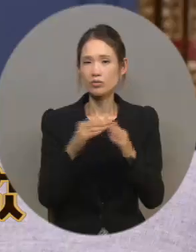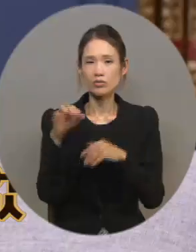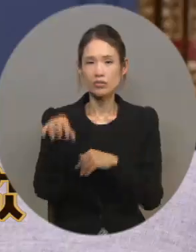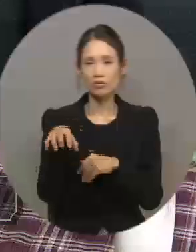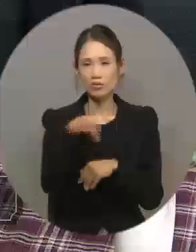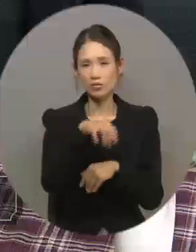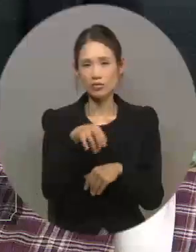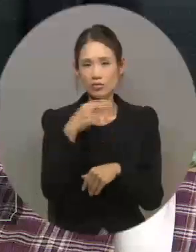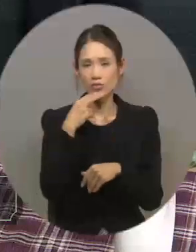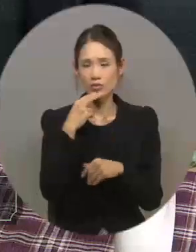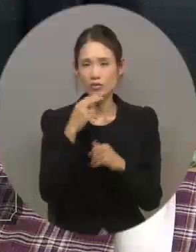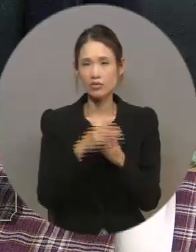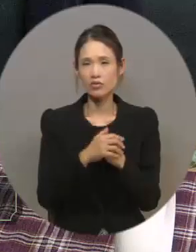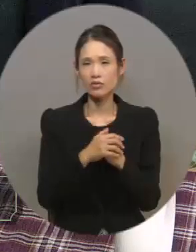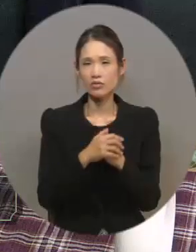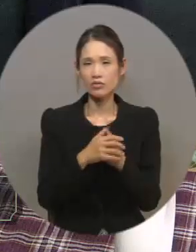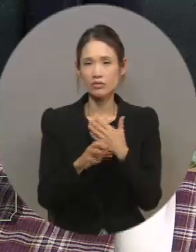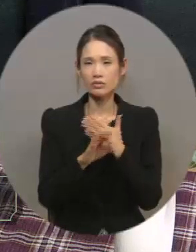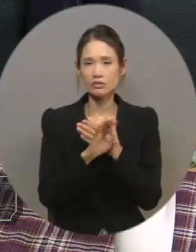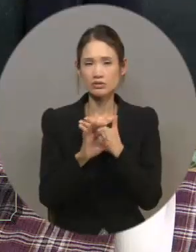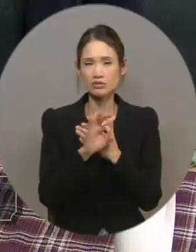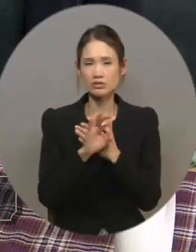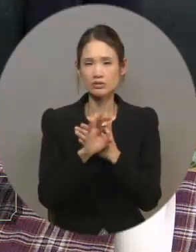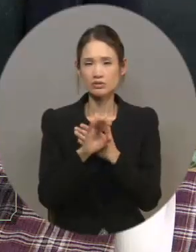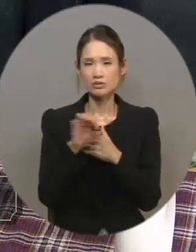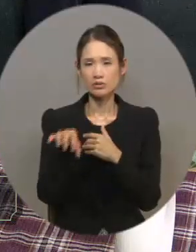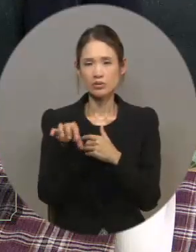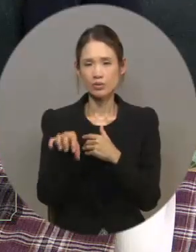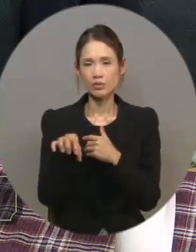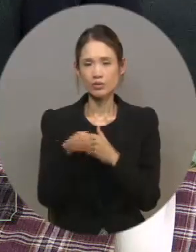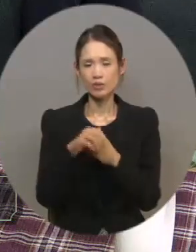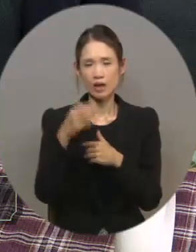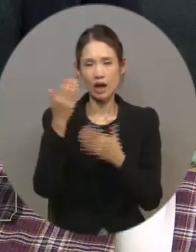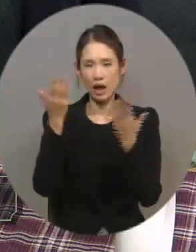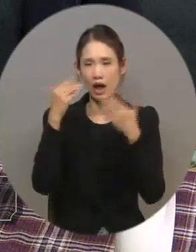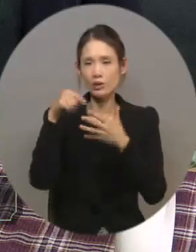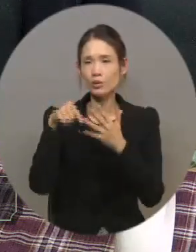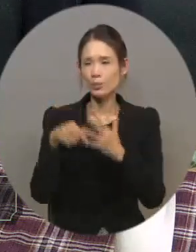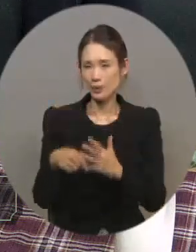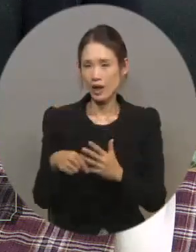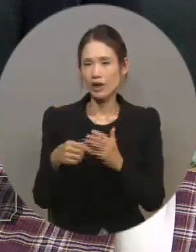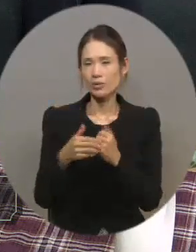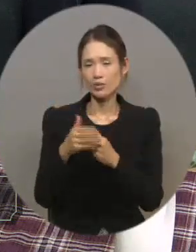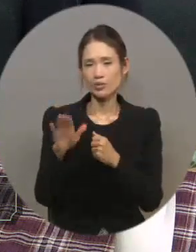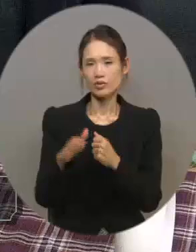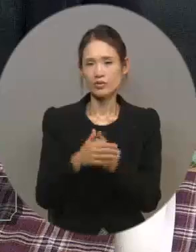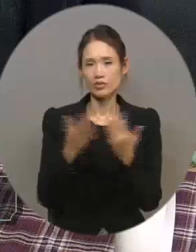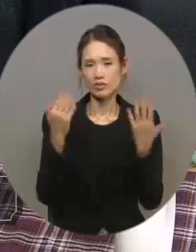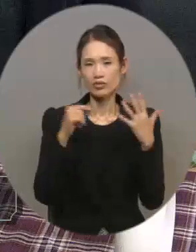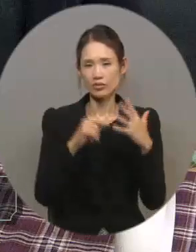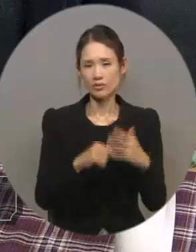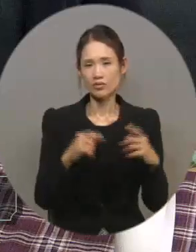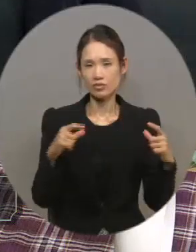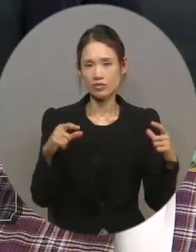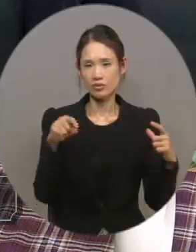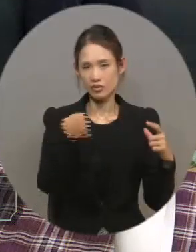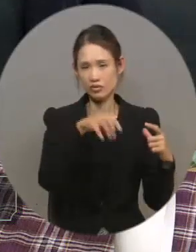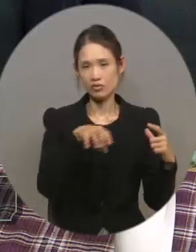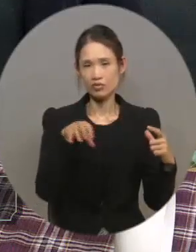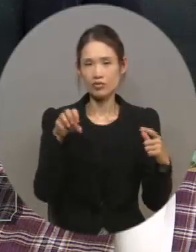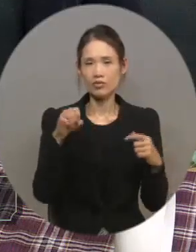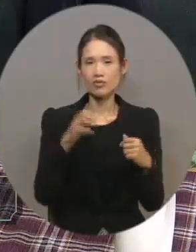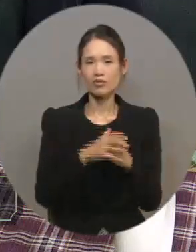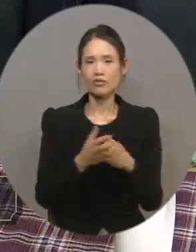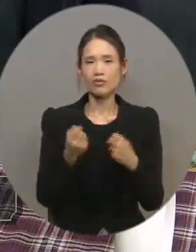못 찾으시는 거예요? 지금 임시적으로 가 있는 곳이 폐교인데, 다 이제 폐교가 되면 지역 유지들이 뭔가를